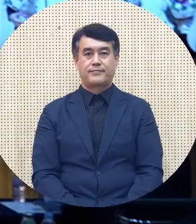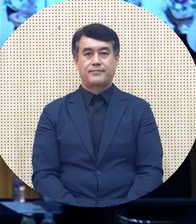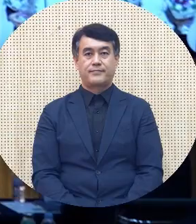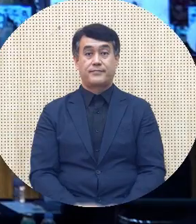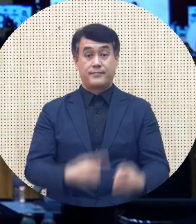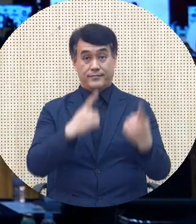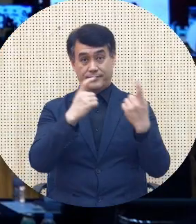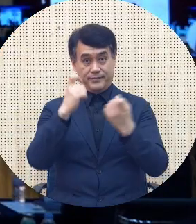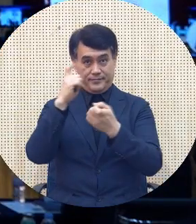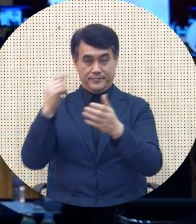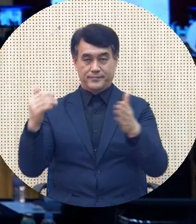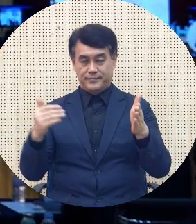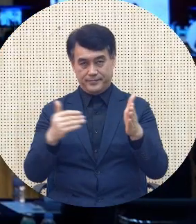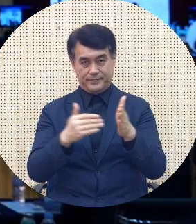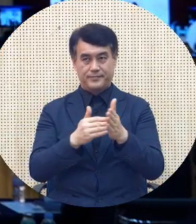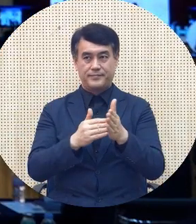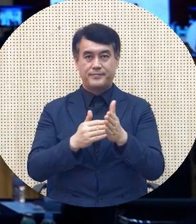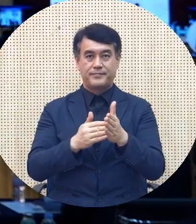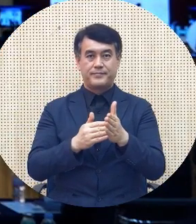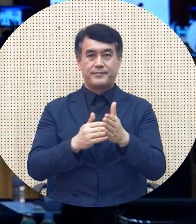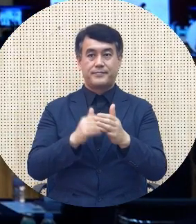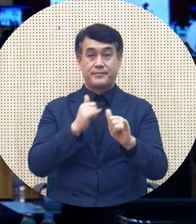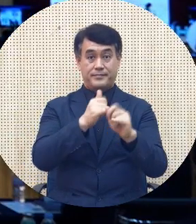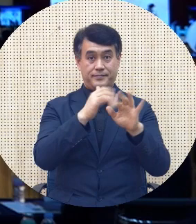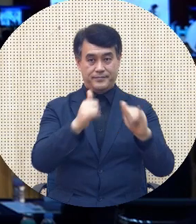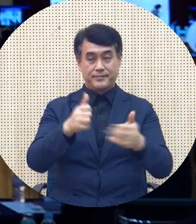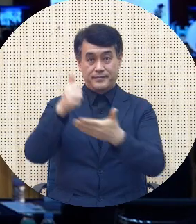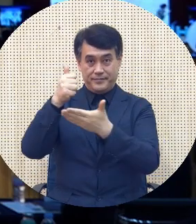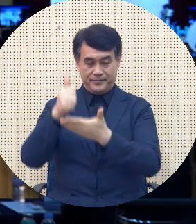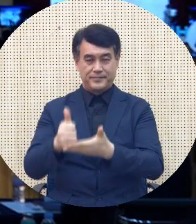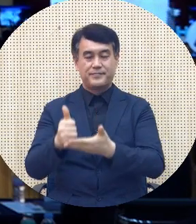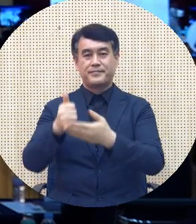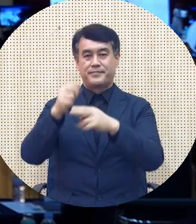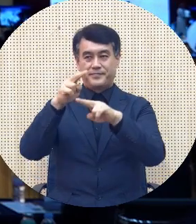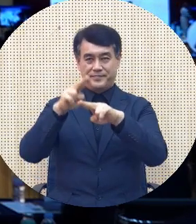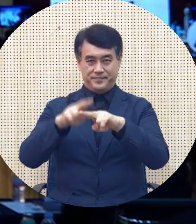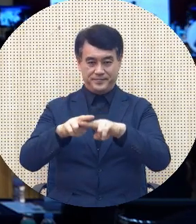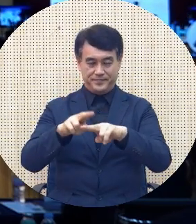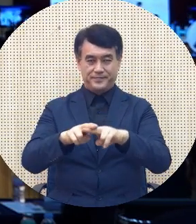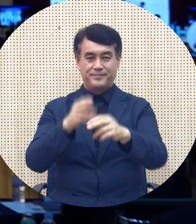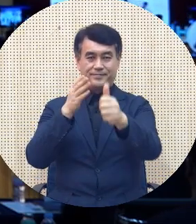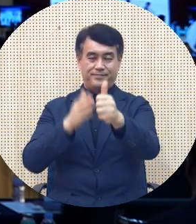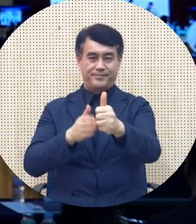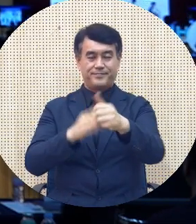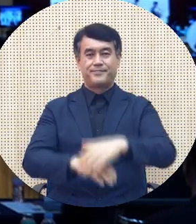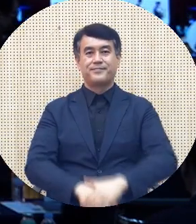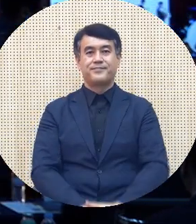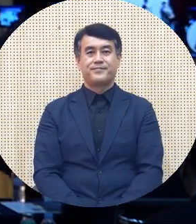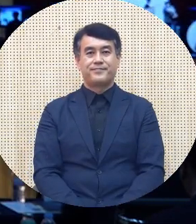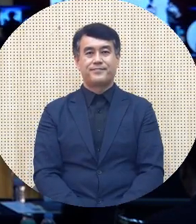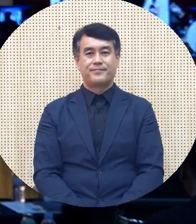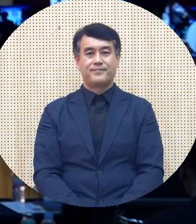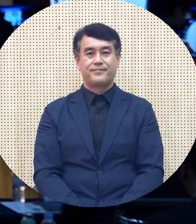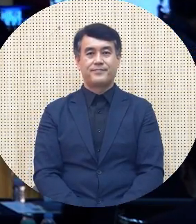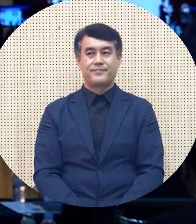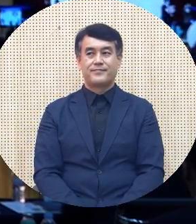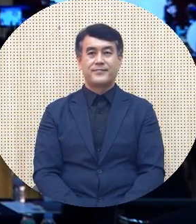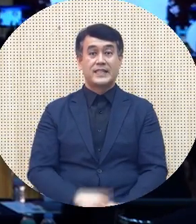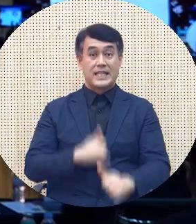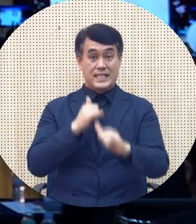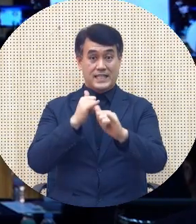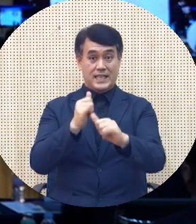기념 촬영 마치도록 하겠습니다. 수상자분들과 장관님께서는 자리로 돌아가 주시기 바랍니다. 우리 시상에 수고해